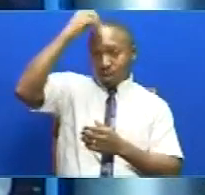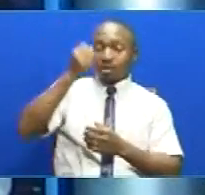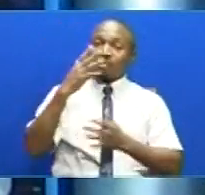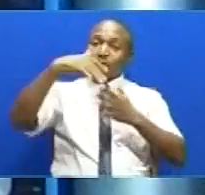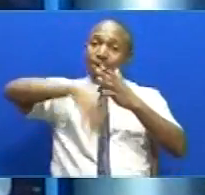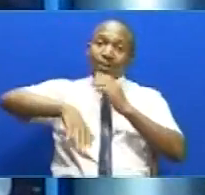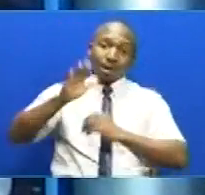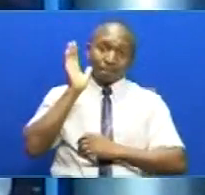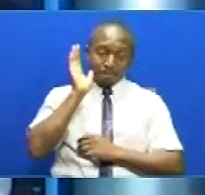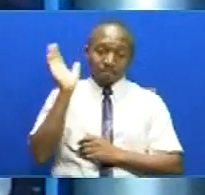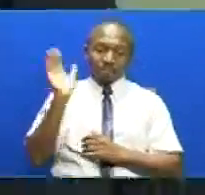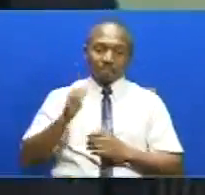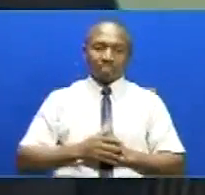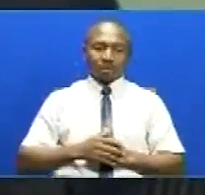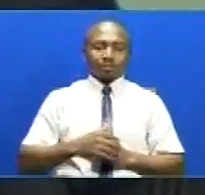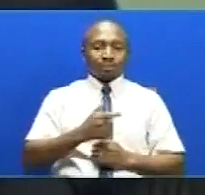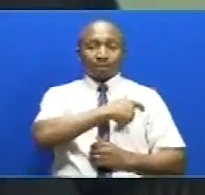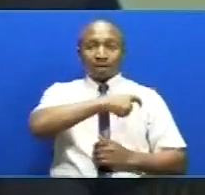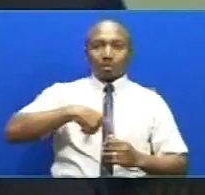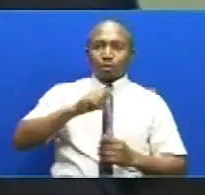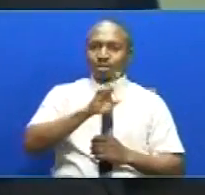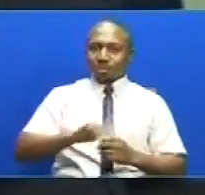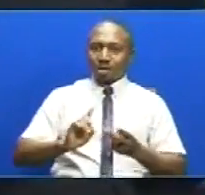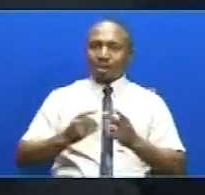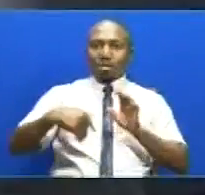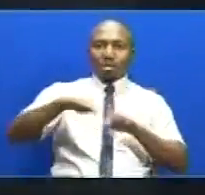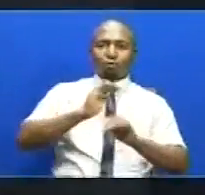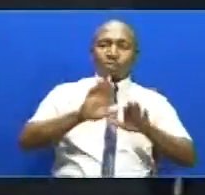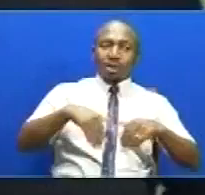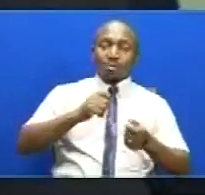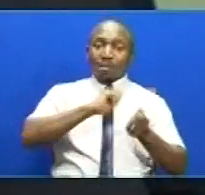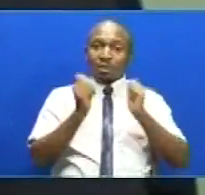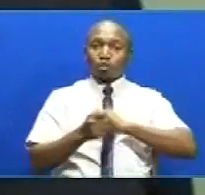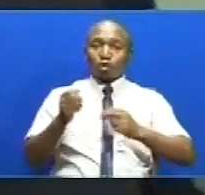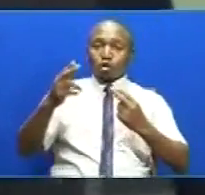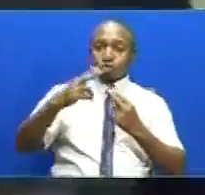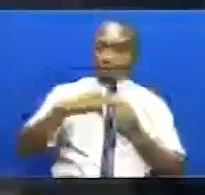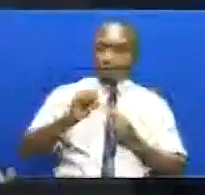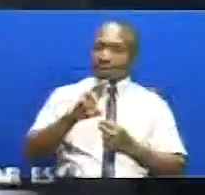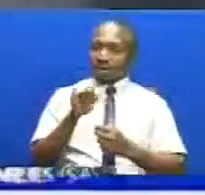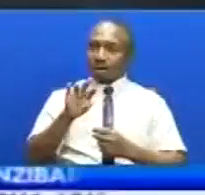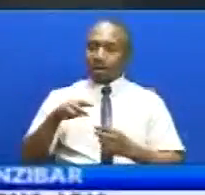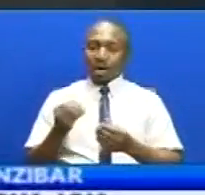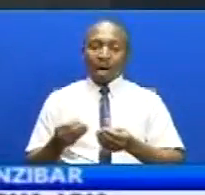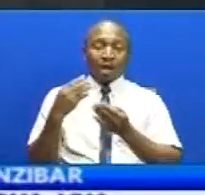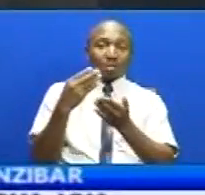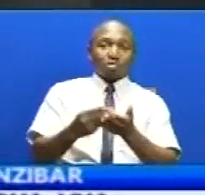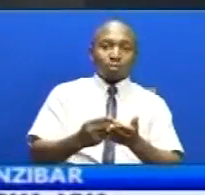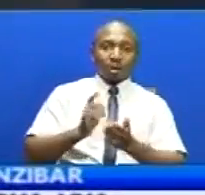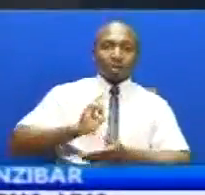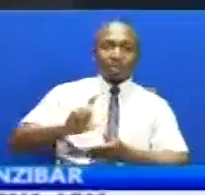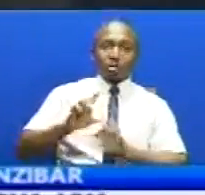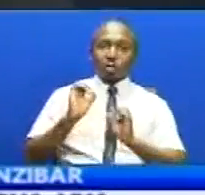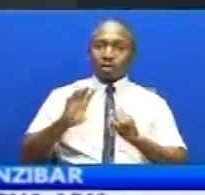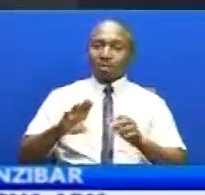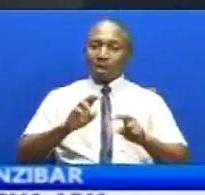Mavura. Rais wa Zanzibar na mwenyekiti wa Baraza la Mapinduzi Dr. Ali Mohamed Shein akikabidhiwa kitambulisho kipya cha